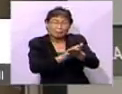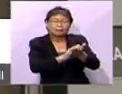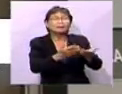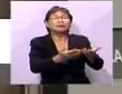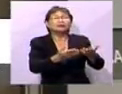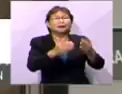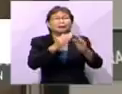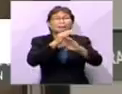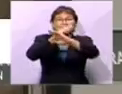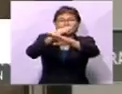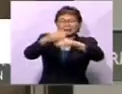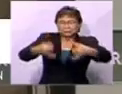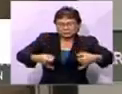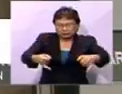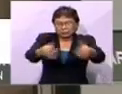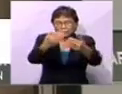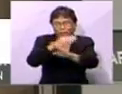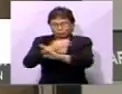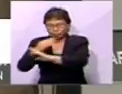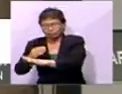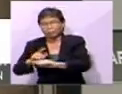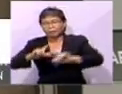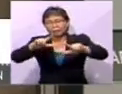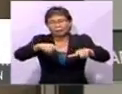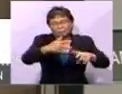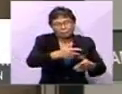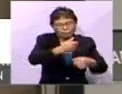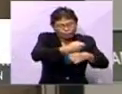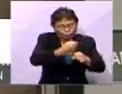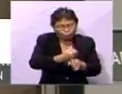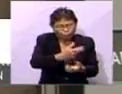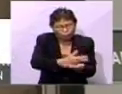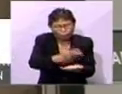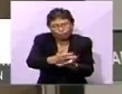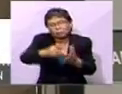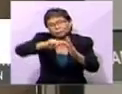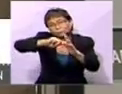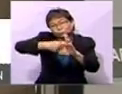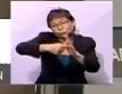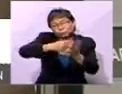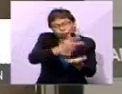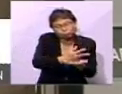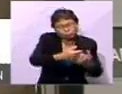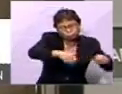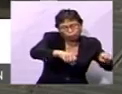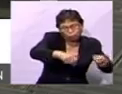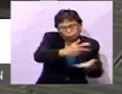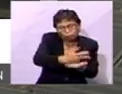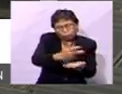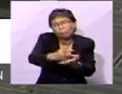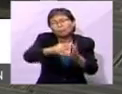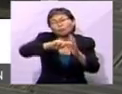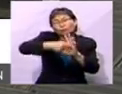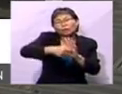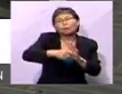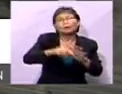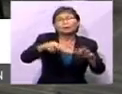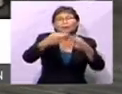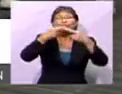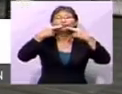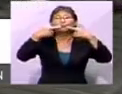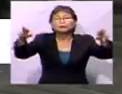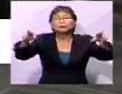penghadang jalan dan mewujudkan tempat letak motosikal berkunci. Beliau berkata demikian semasa merasmikan bengkel penyediaan